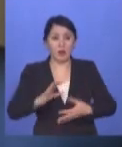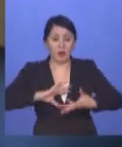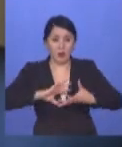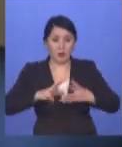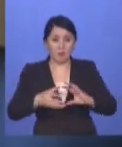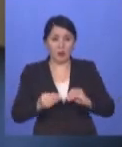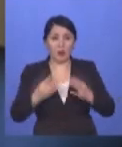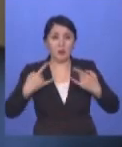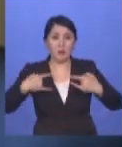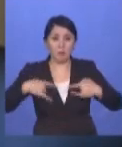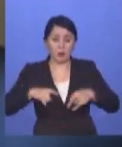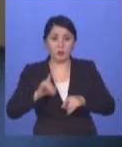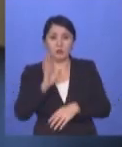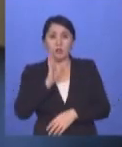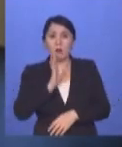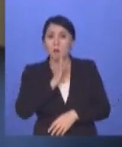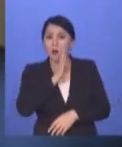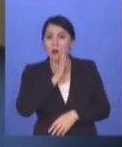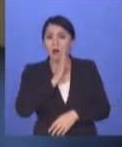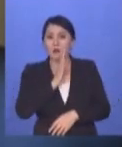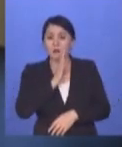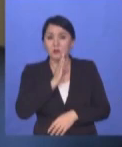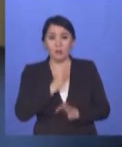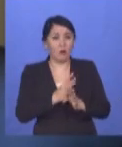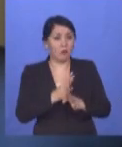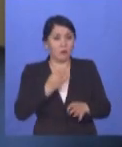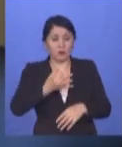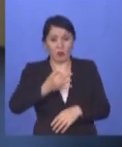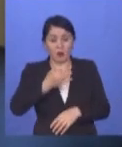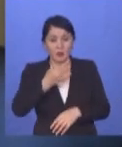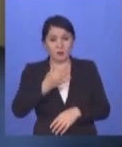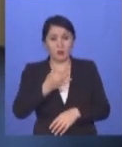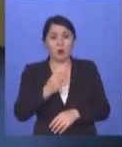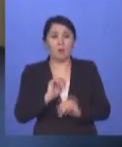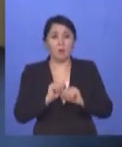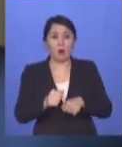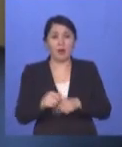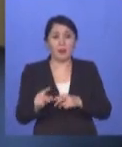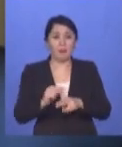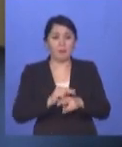босанған әйелдерді қараусыз қалдырмаймыз. Олар кезексіз алдын ала жазылусыз келе алады.